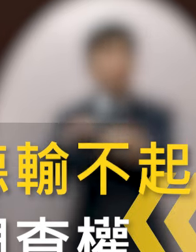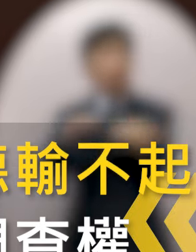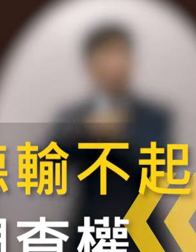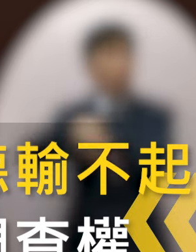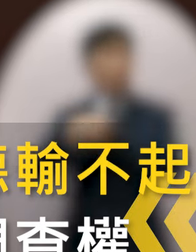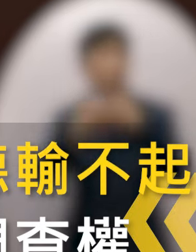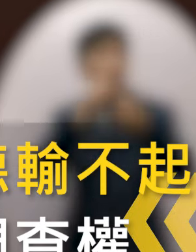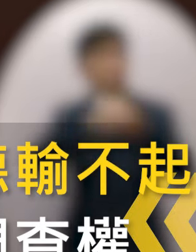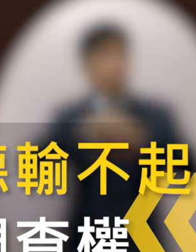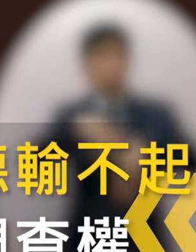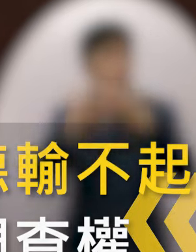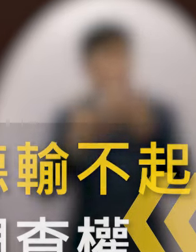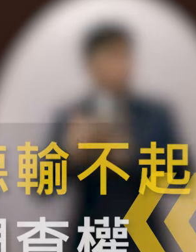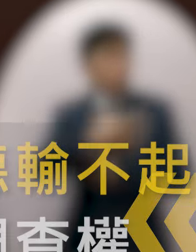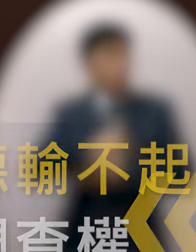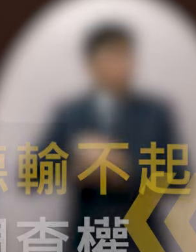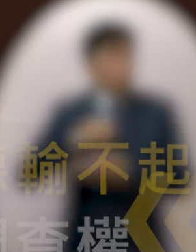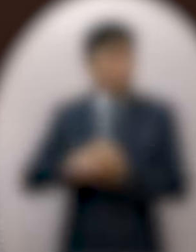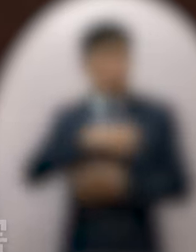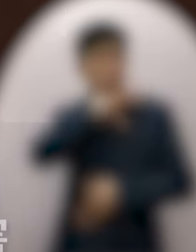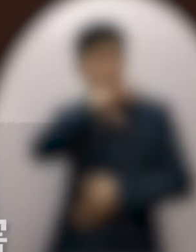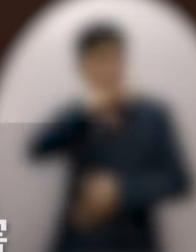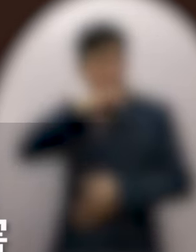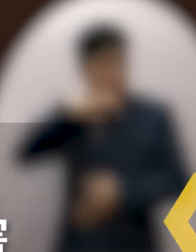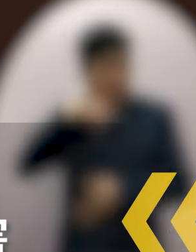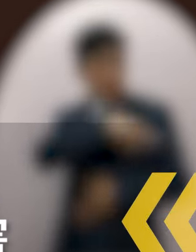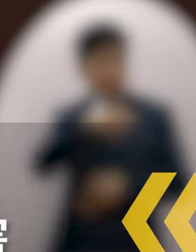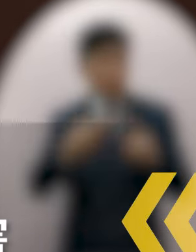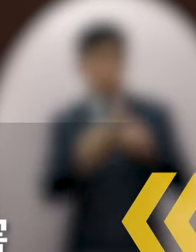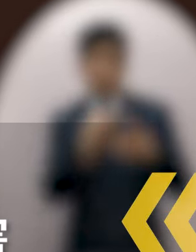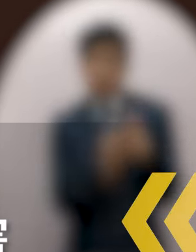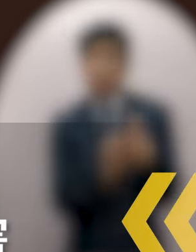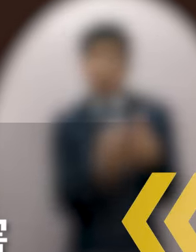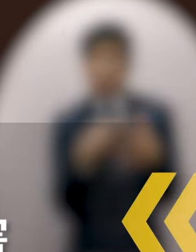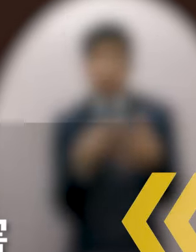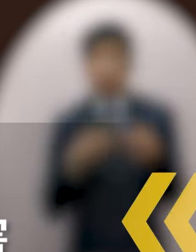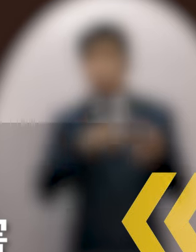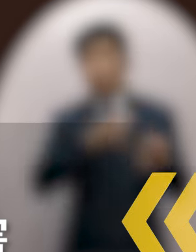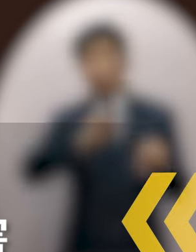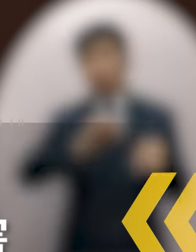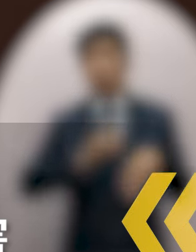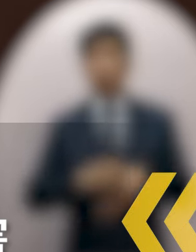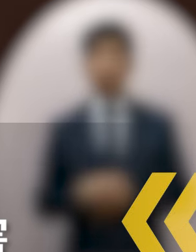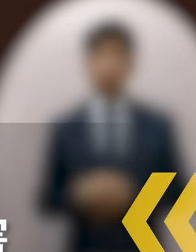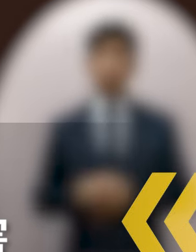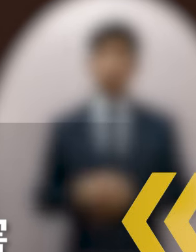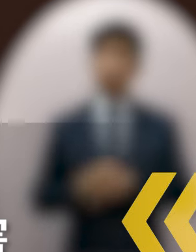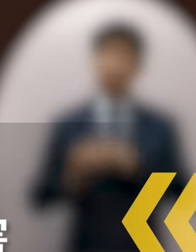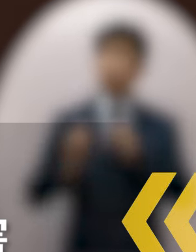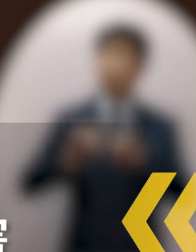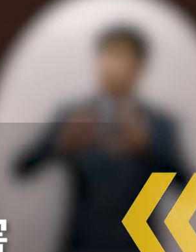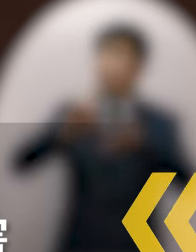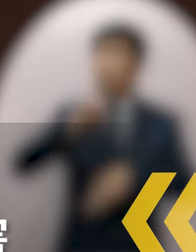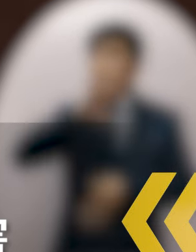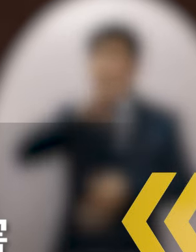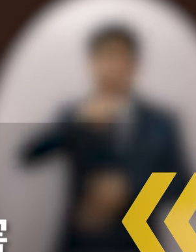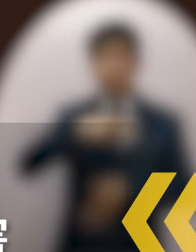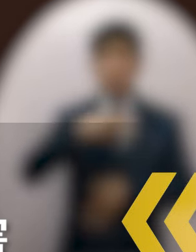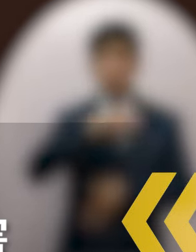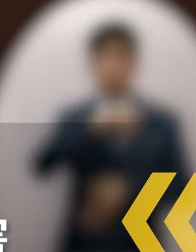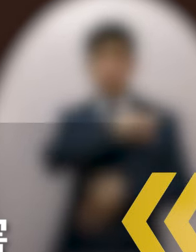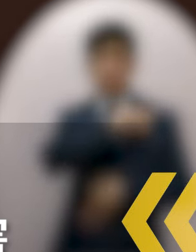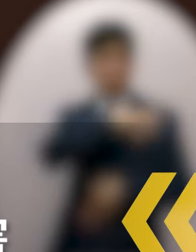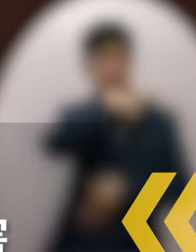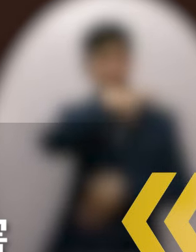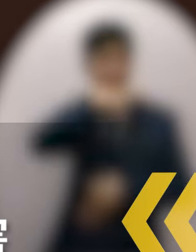录，软禁我们的议事人员，限制人身的自由。民进党为了私利玩法弄权，